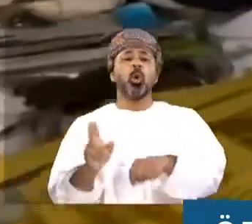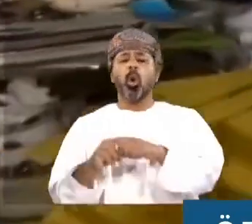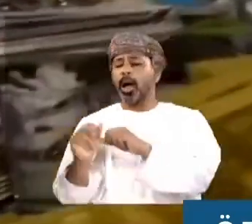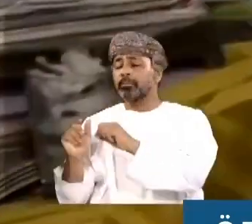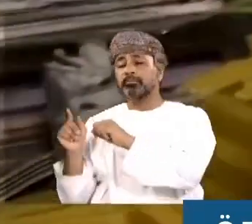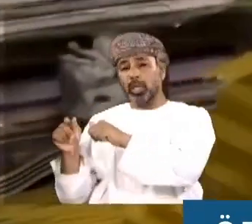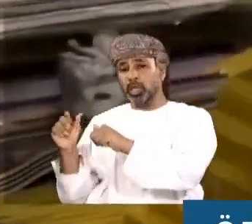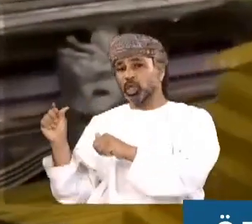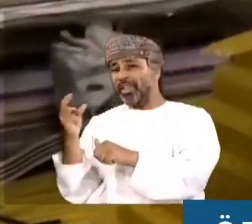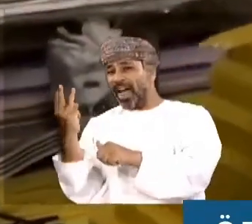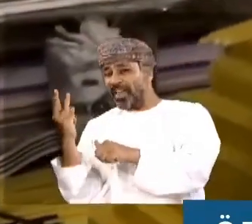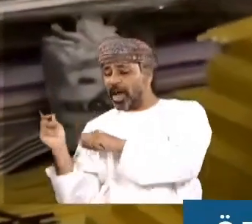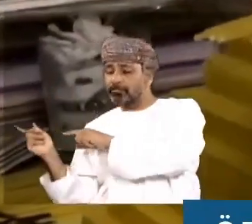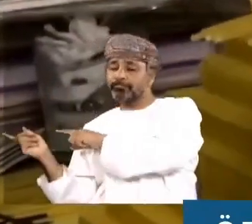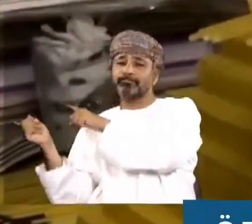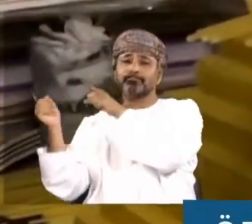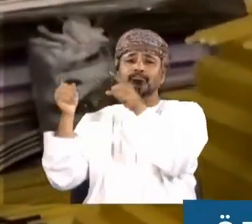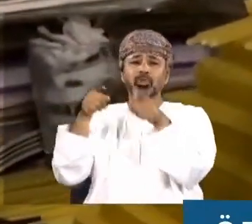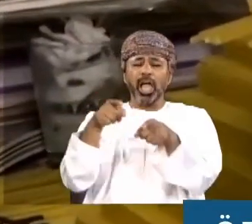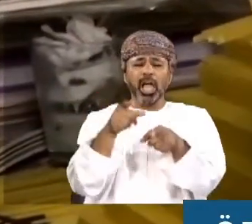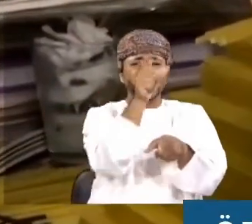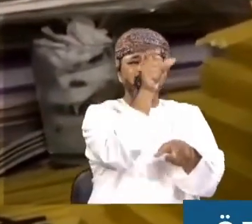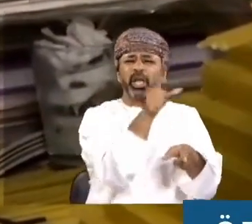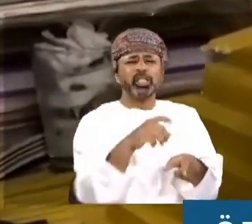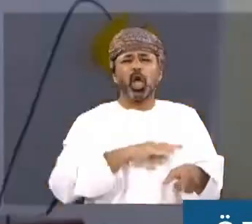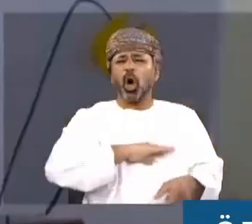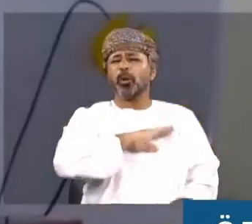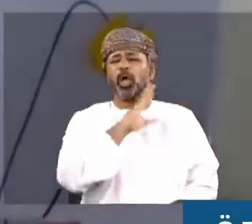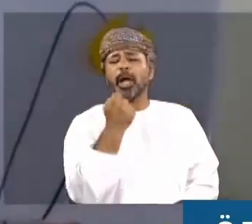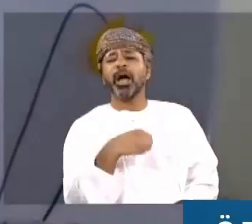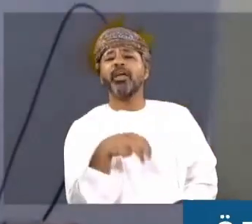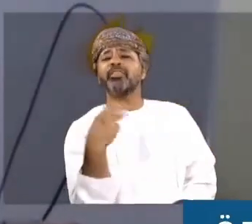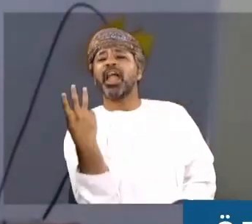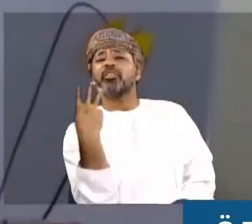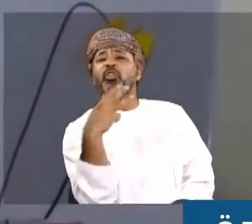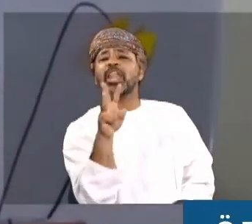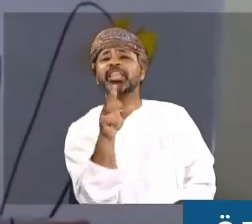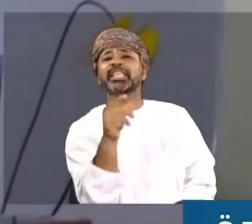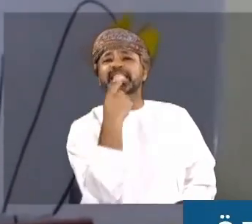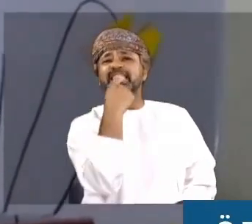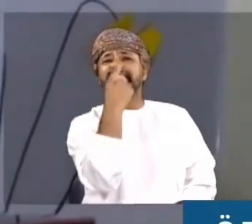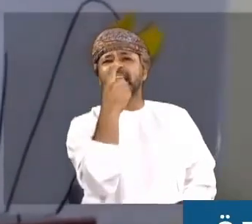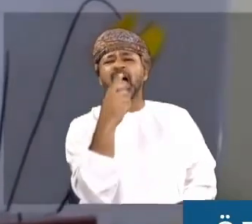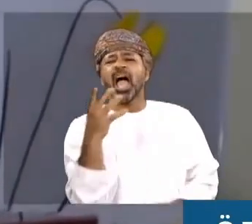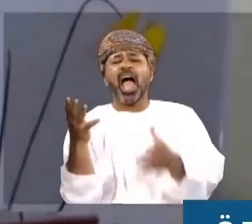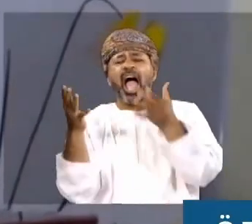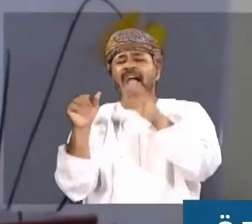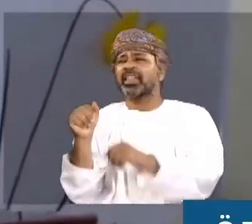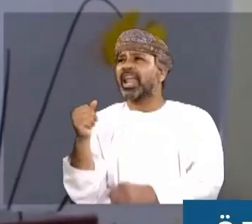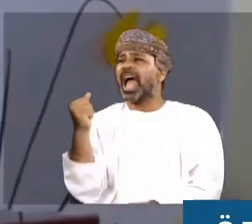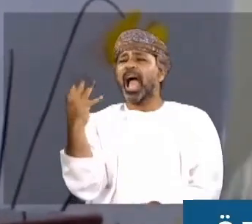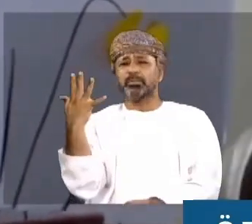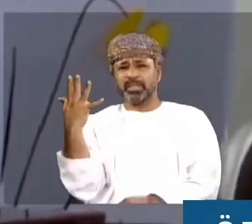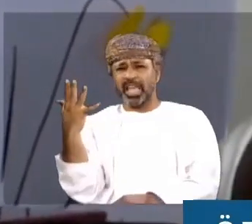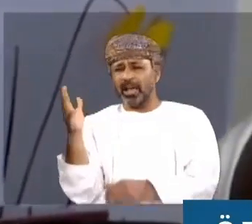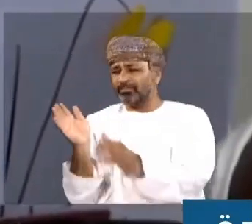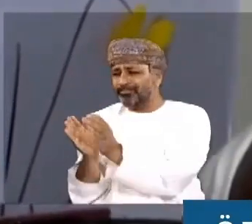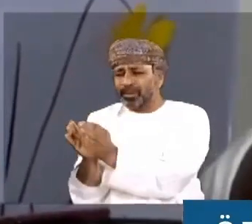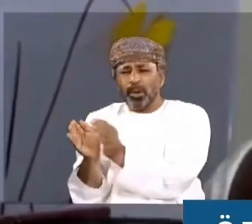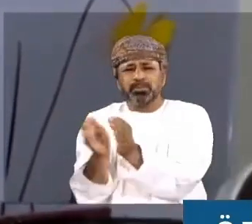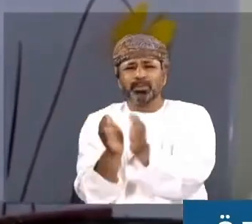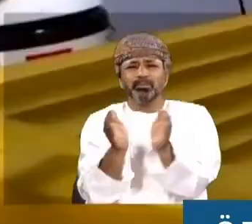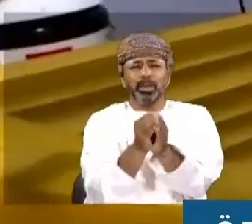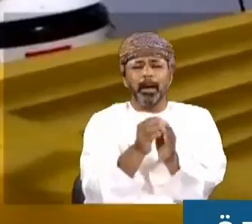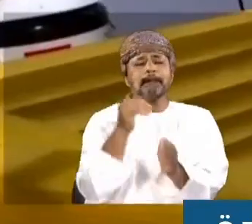ذلك الحين صنع الفنان البالغ من العمر 33 عاماً أكثر من 5 نماذج